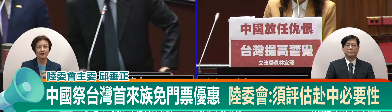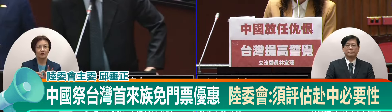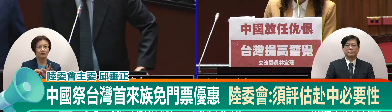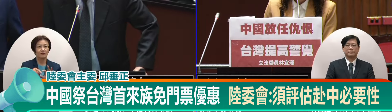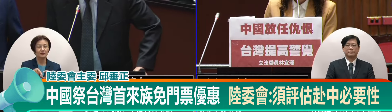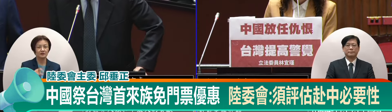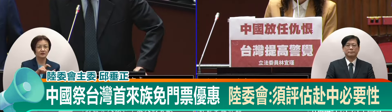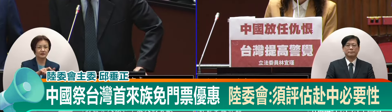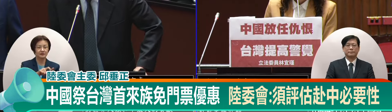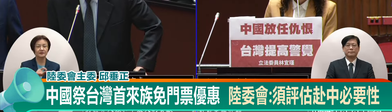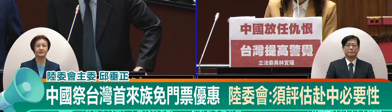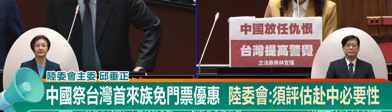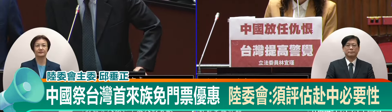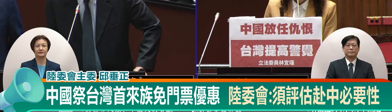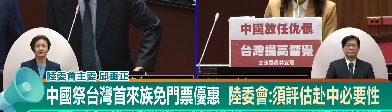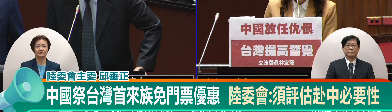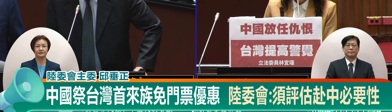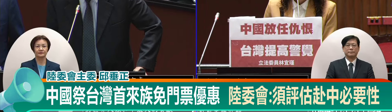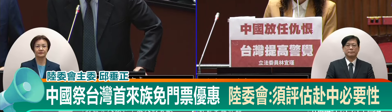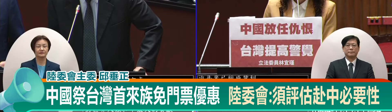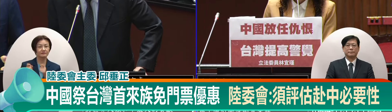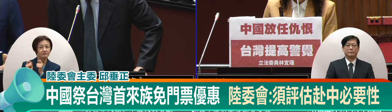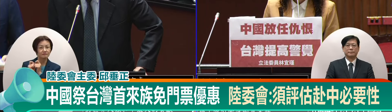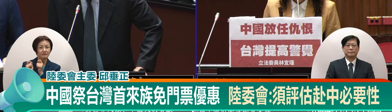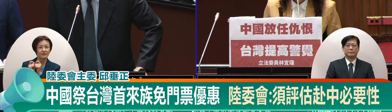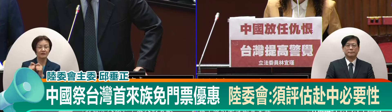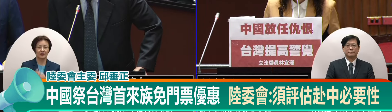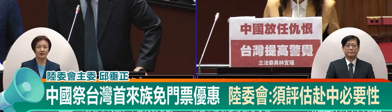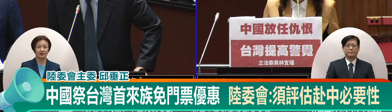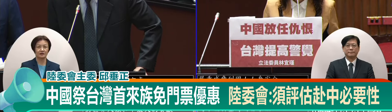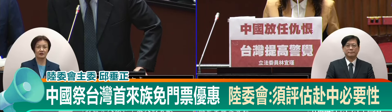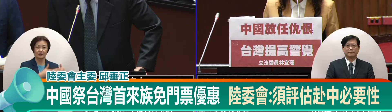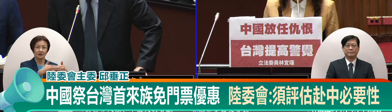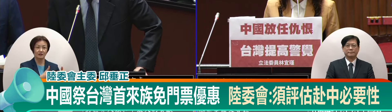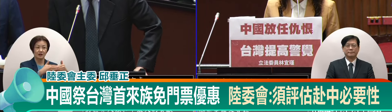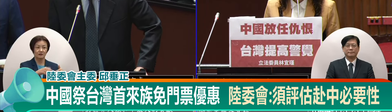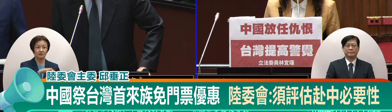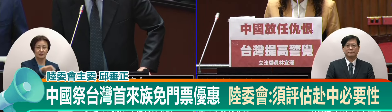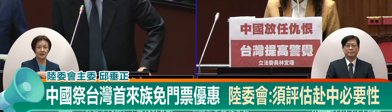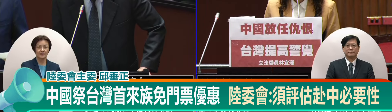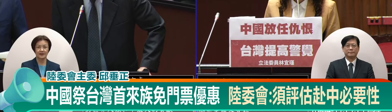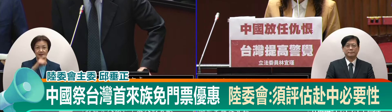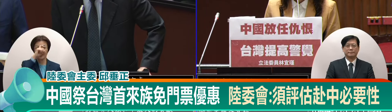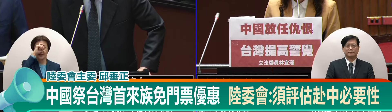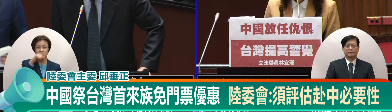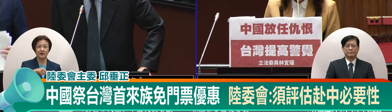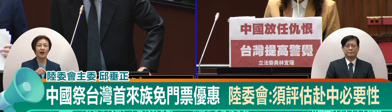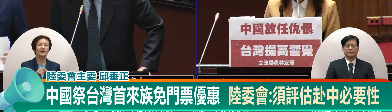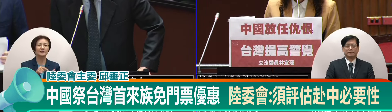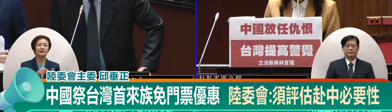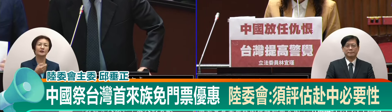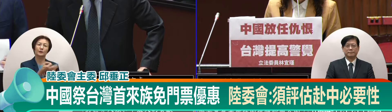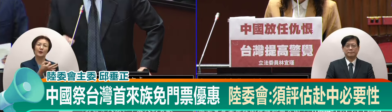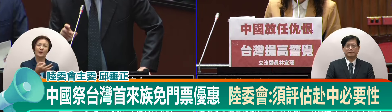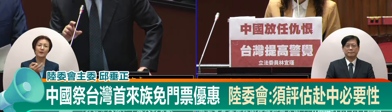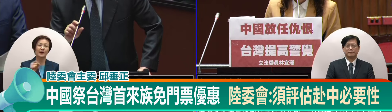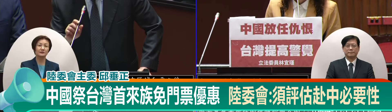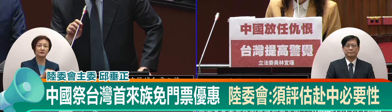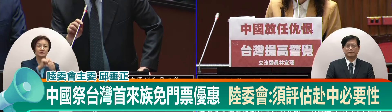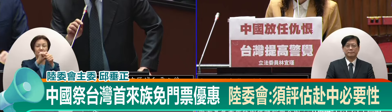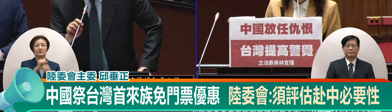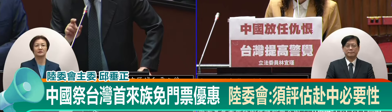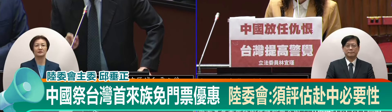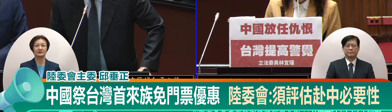切这些点哈。那近期中国大陆为了刺激他们的消费，特别是为